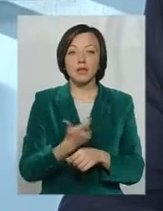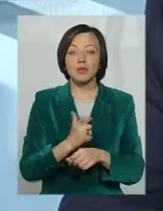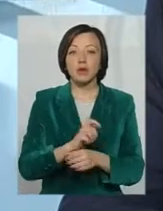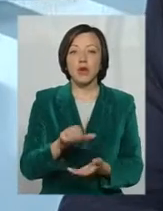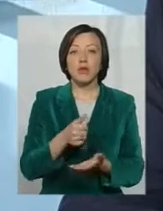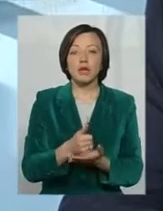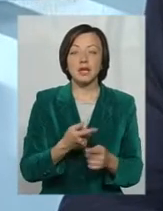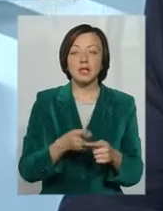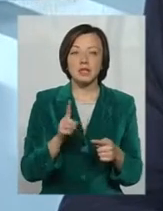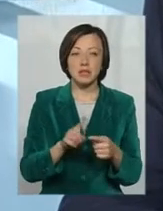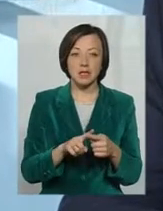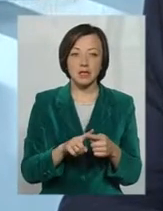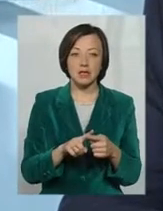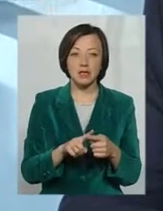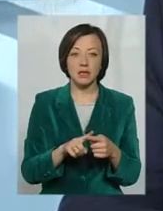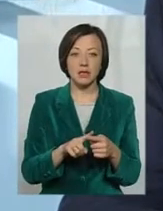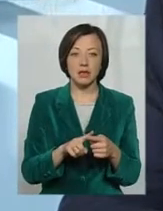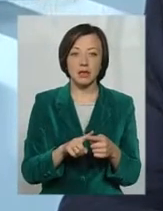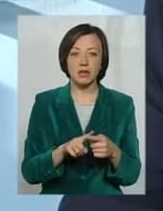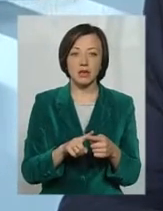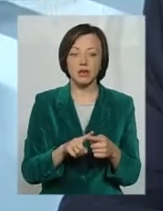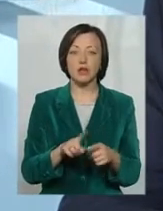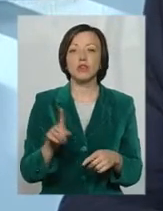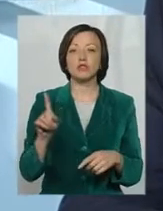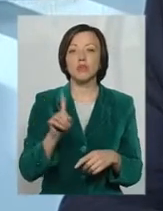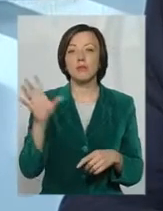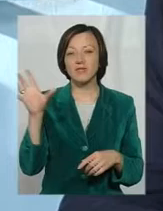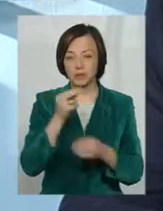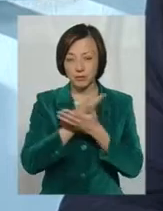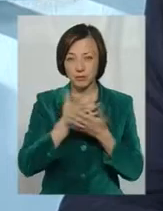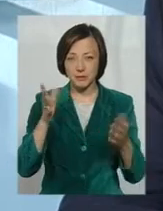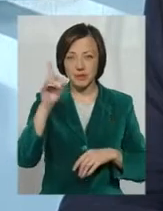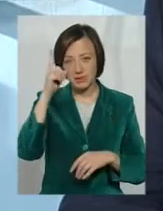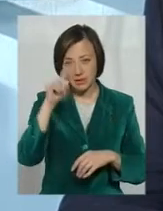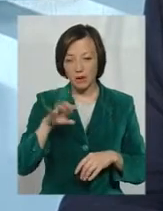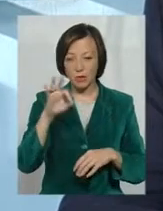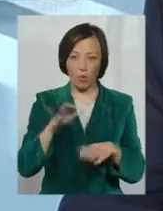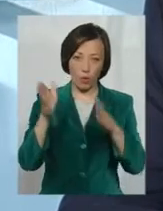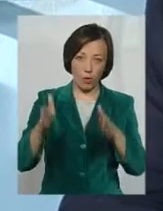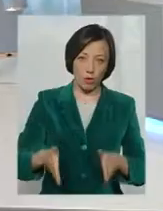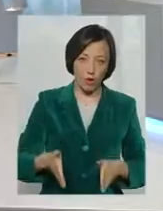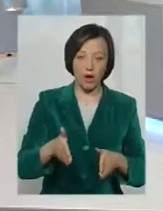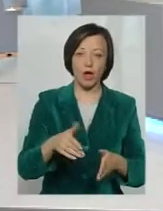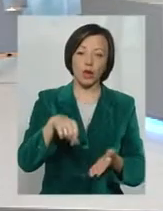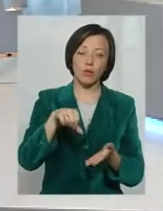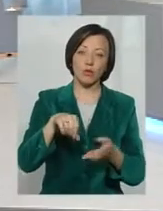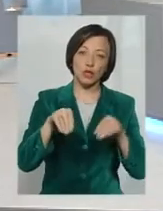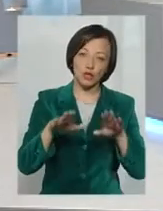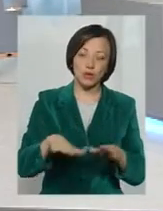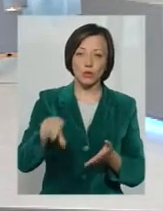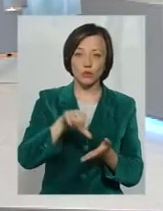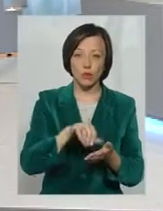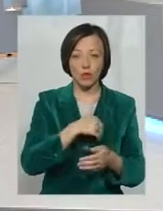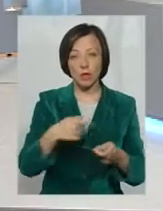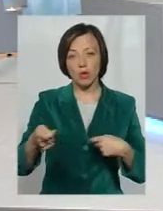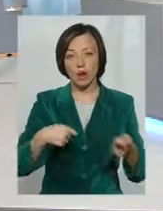це зруйнувати асиметрію інформації, тобто, щоб всі знали все про дані активи і далі вже приймали рішення, чи хочуть вони приймати участь